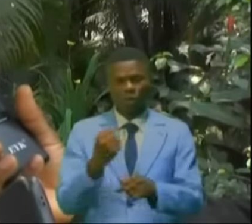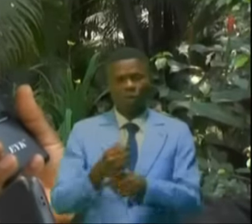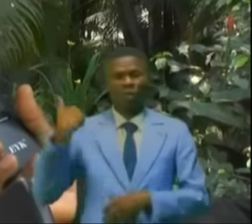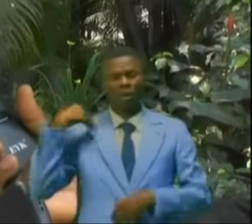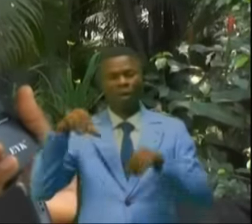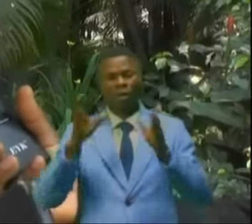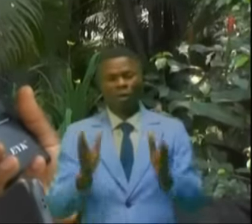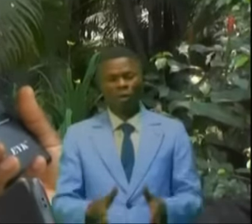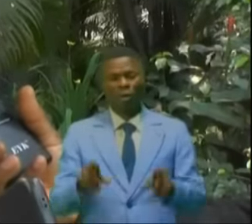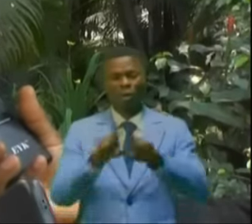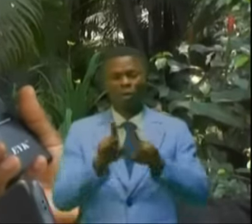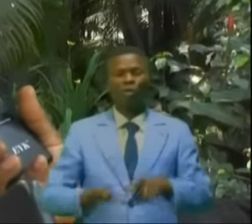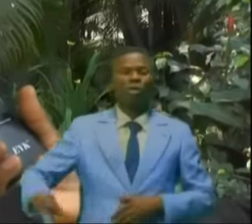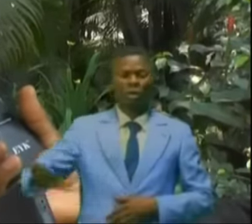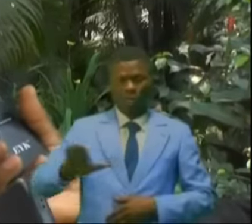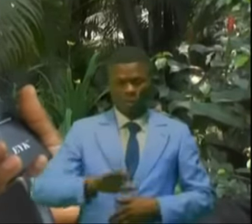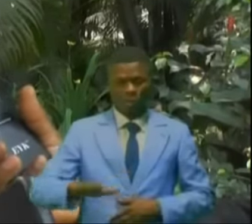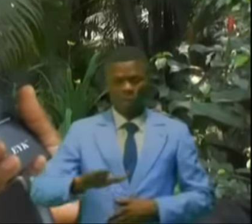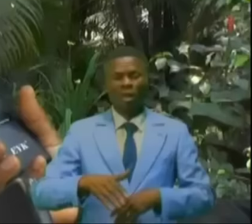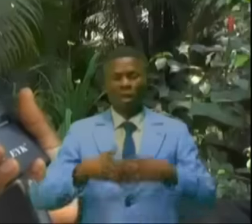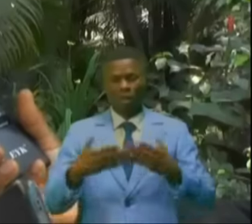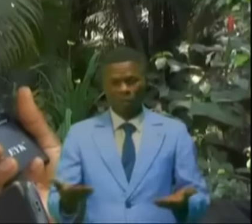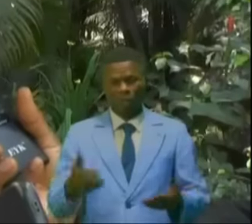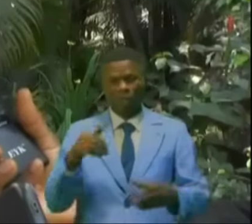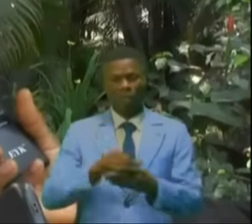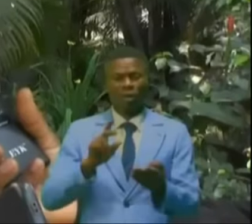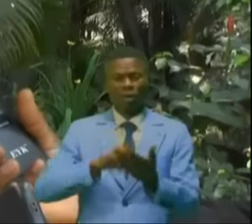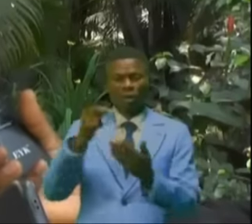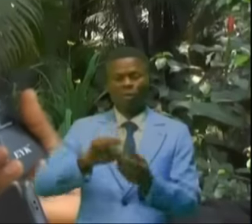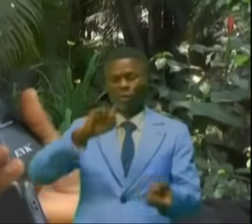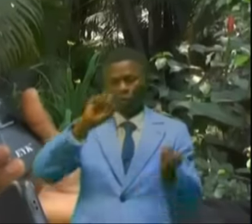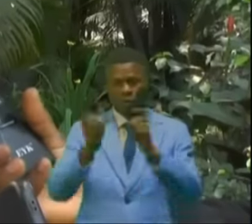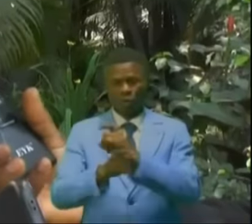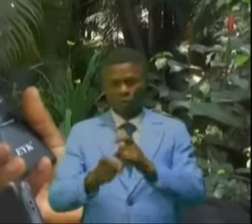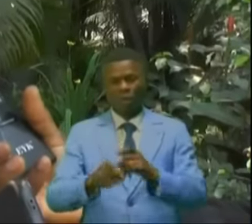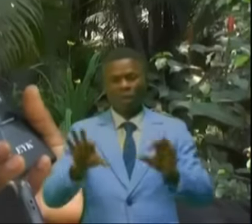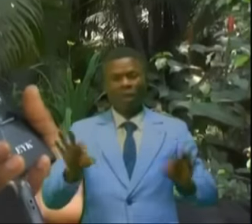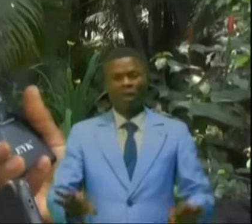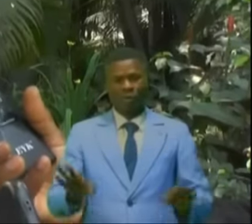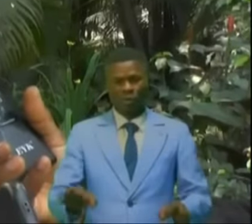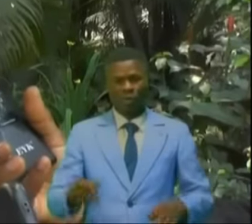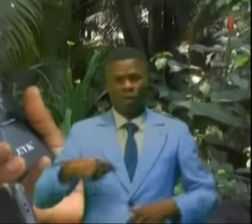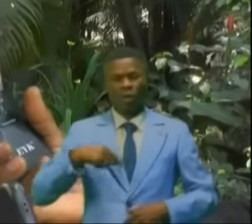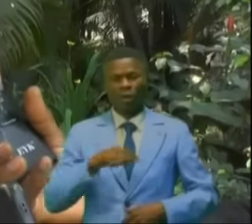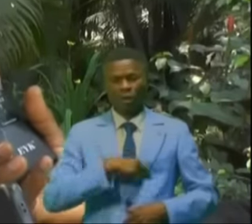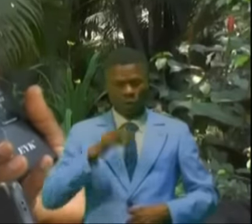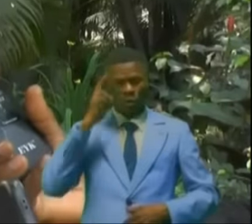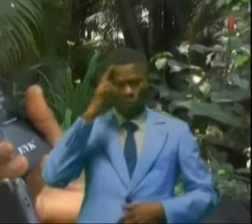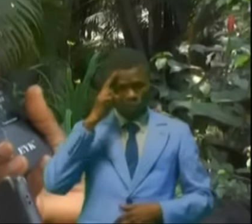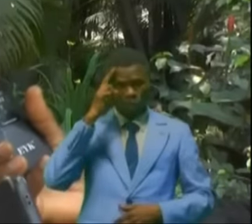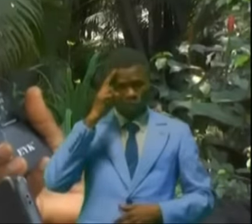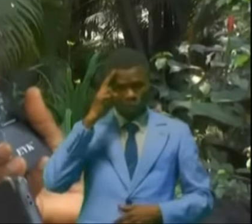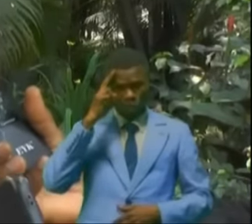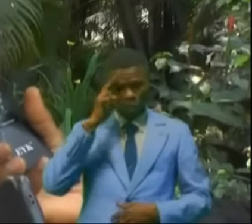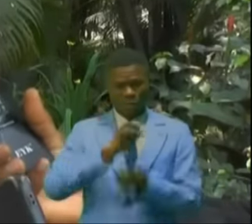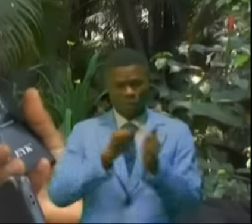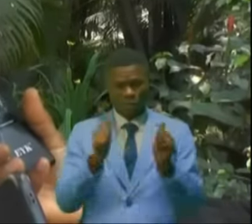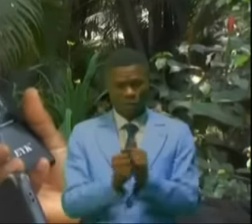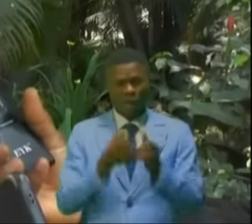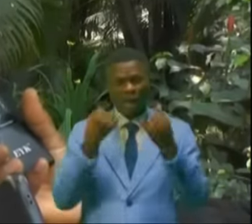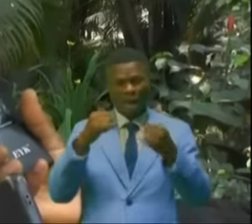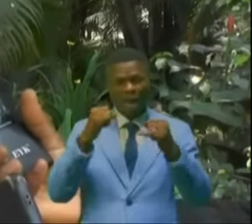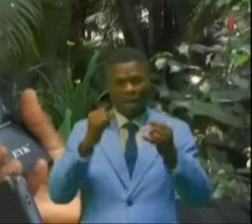congolais ou de la République. Alors, dans le cadre de la réforme foncière, nous sommes en train de réfléchir sur une collecte des